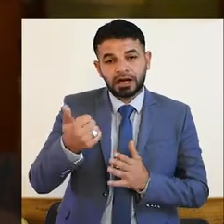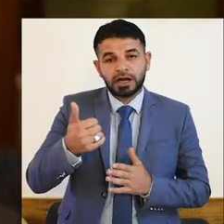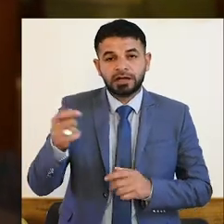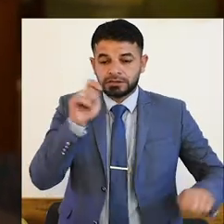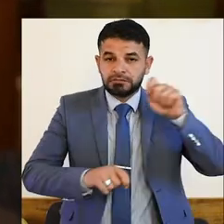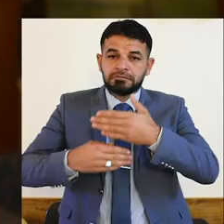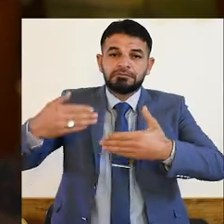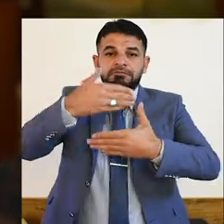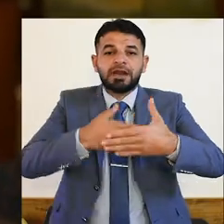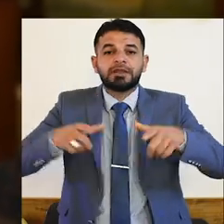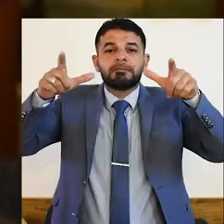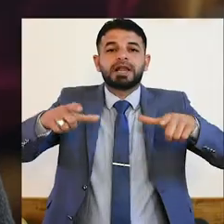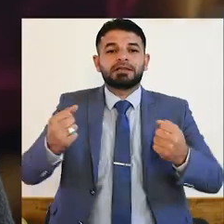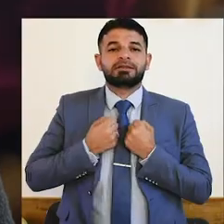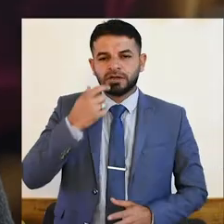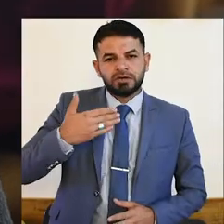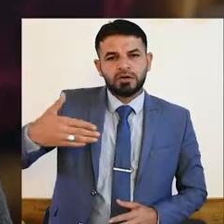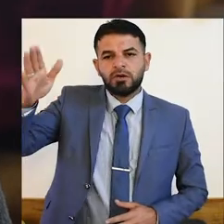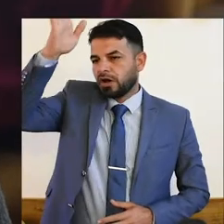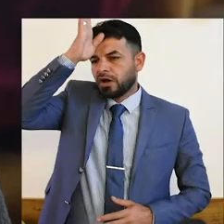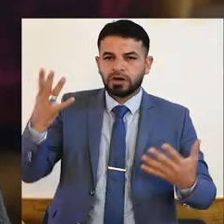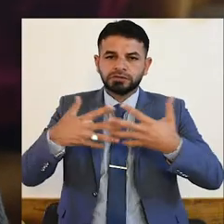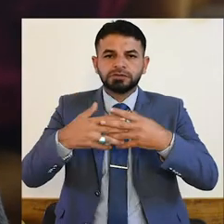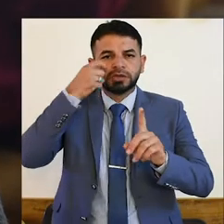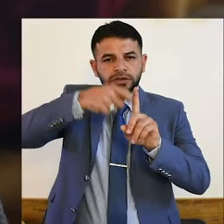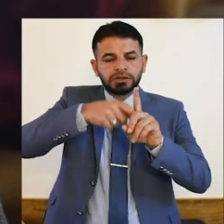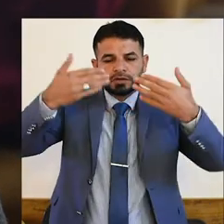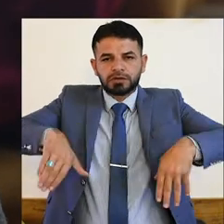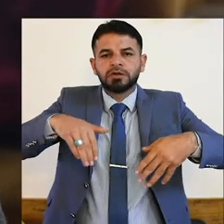خوي مملكات مزة يا باخ. برو عراقك